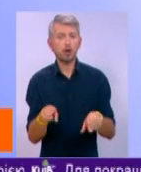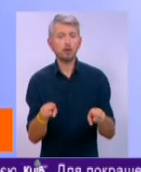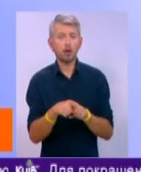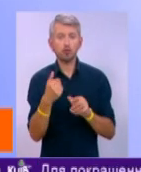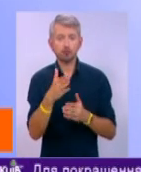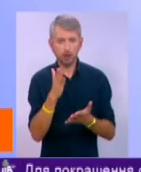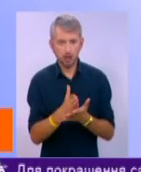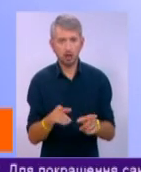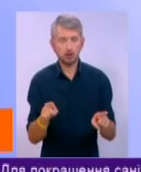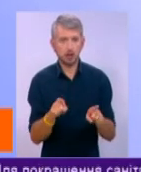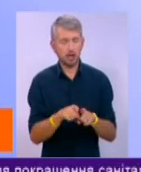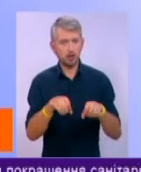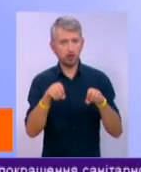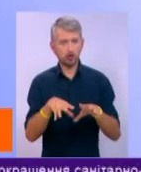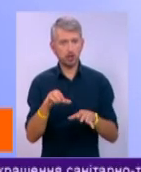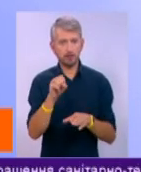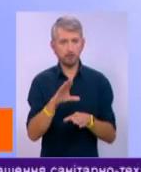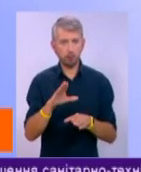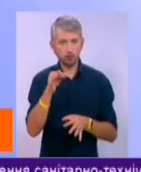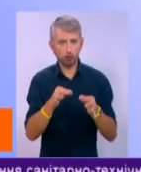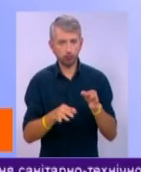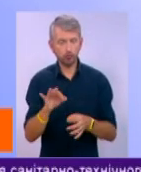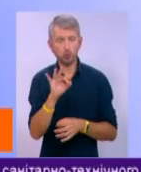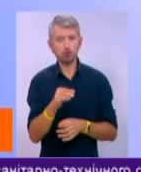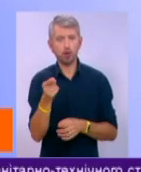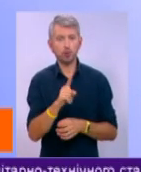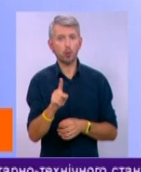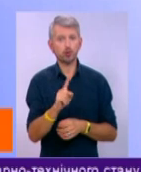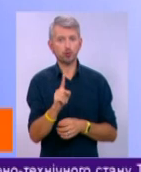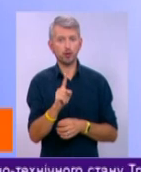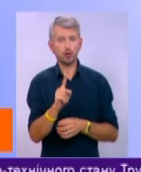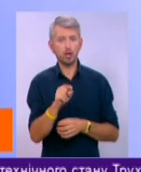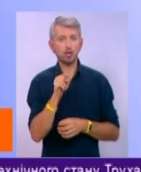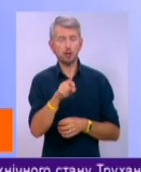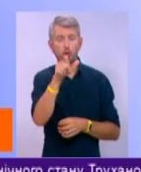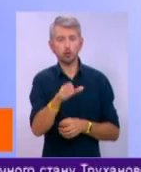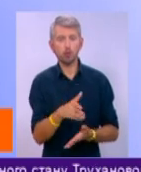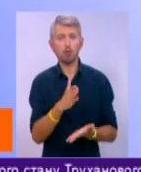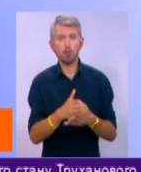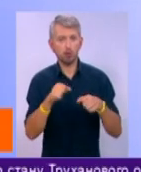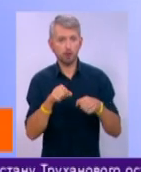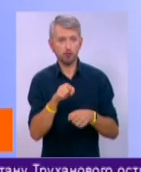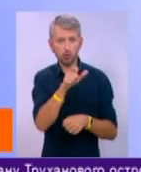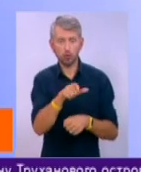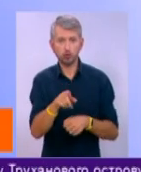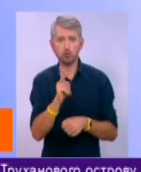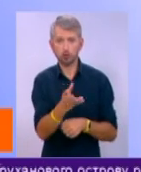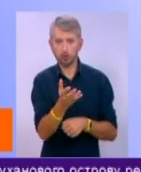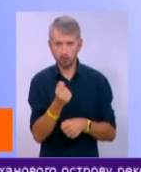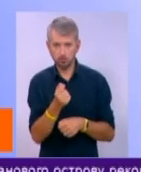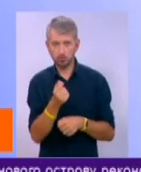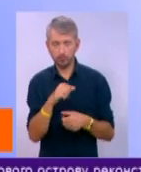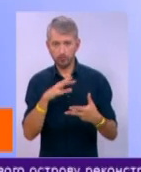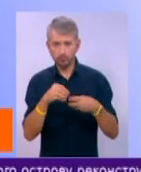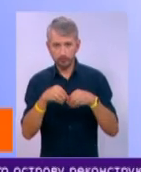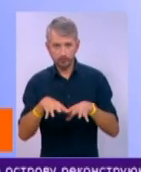є такий таке рішення Європейського суду щодо того, що ця особа має право, ці особи, які її отримали, мають право на